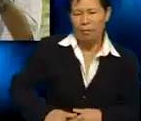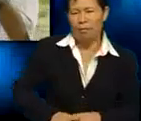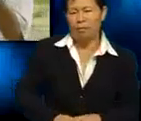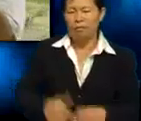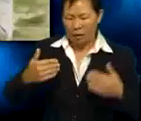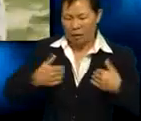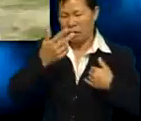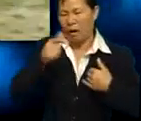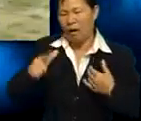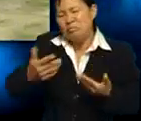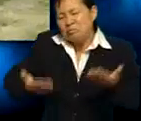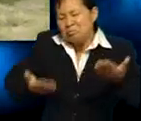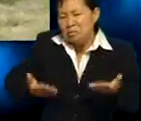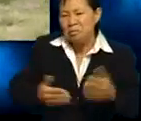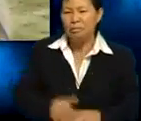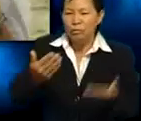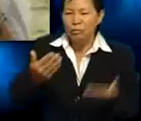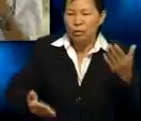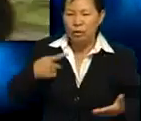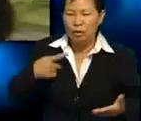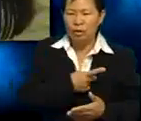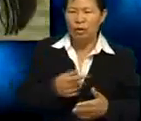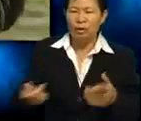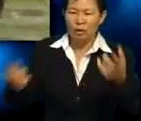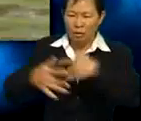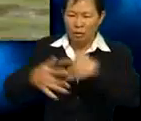jahat agaknya. Mungkin dia tidak berdatang agaknya.